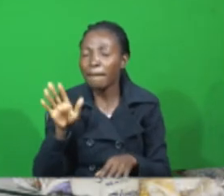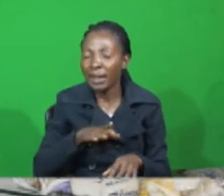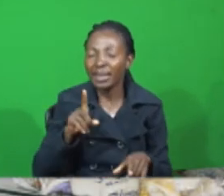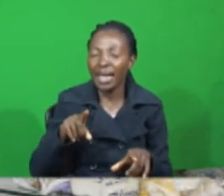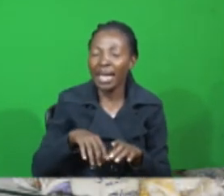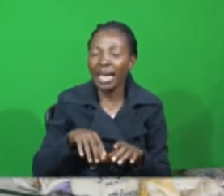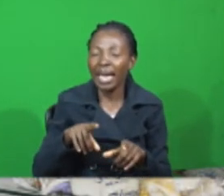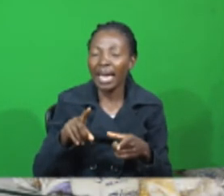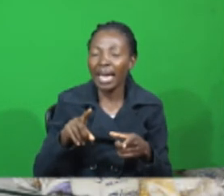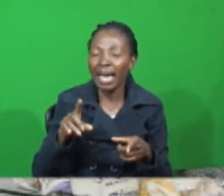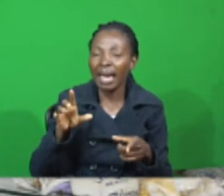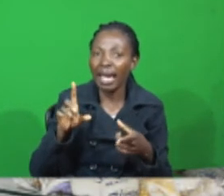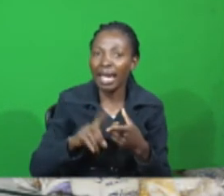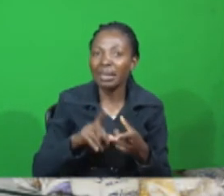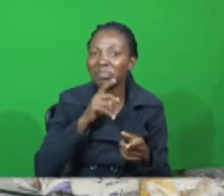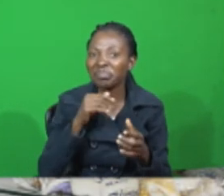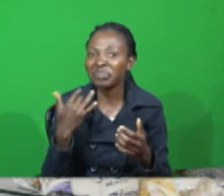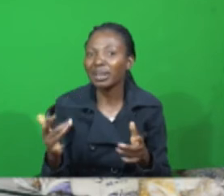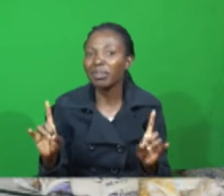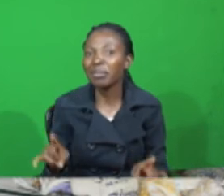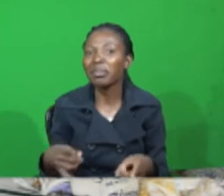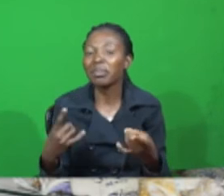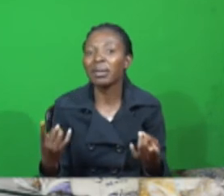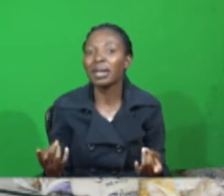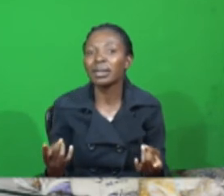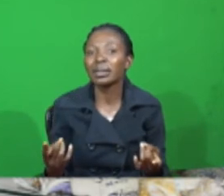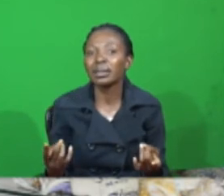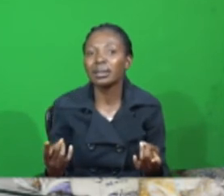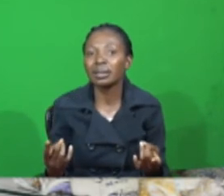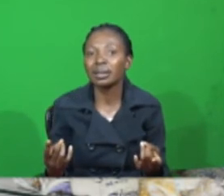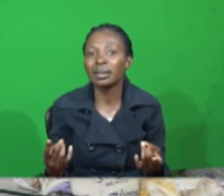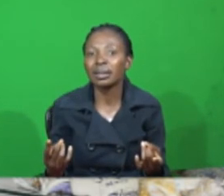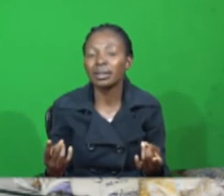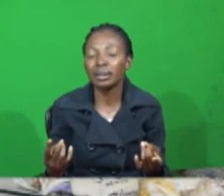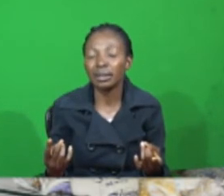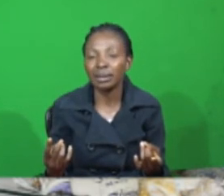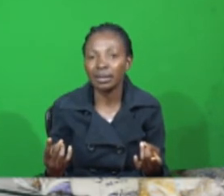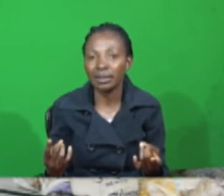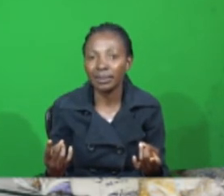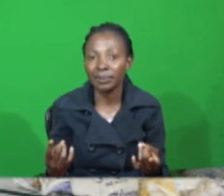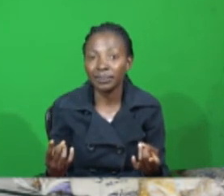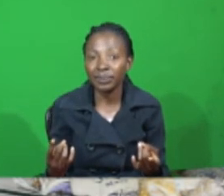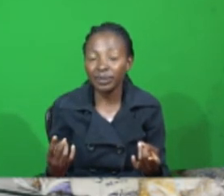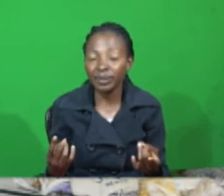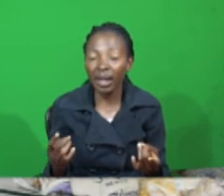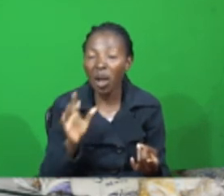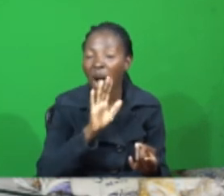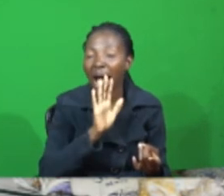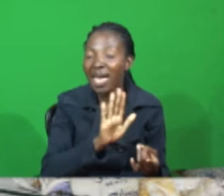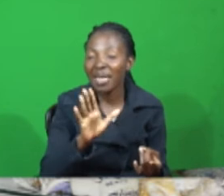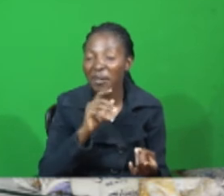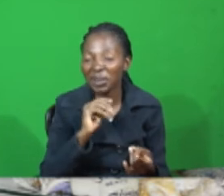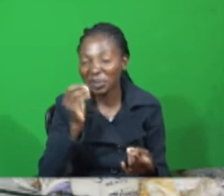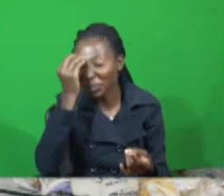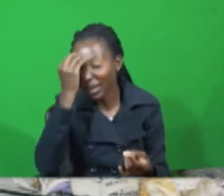mukadaro manje vese madhara ari kuteerera vanobva vatobuda vanotobuda izvozvi muchingotaura zvamutaudza ngavangoita